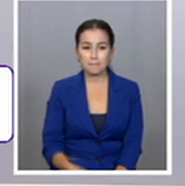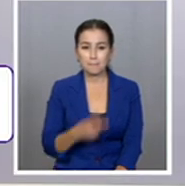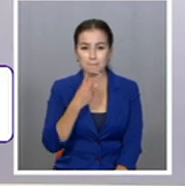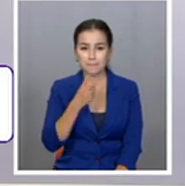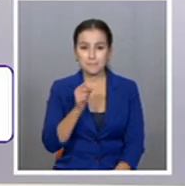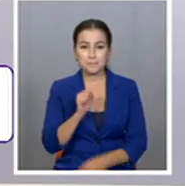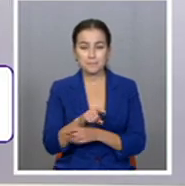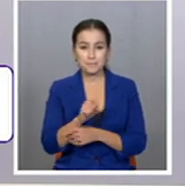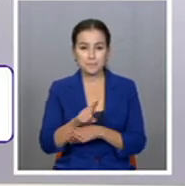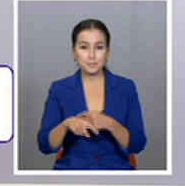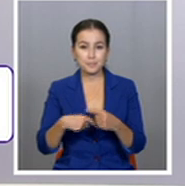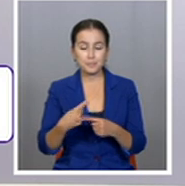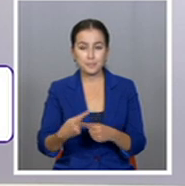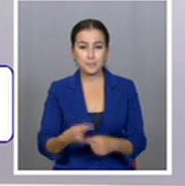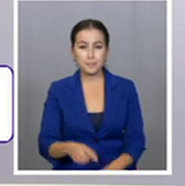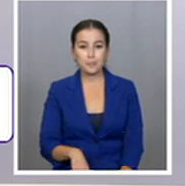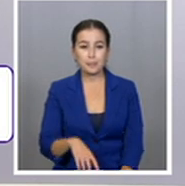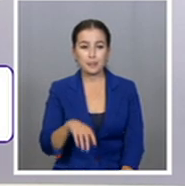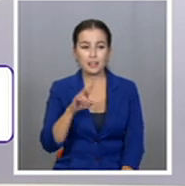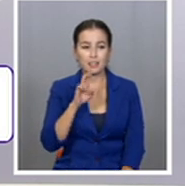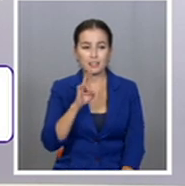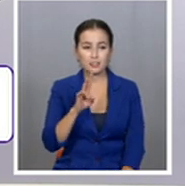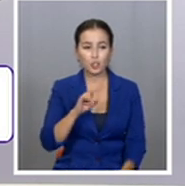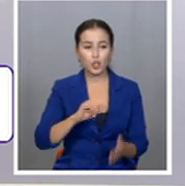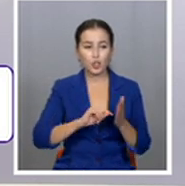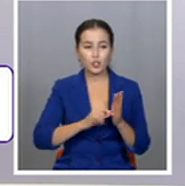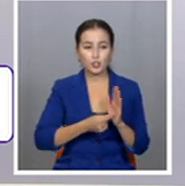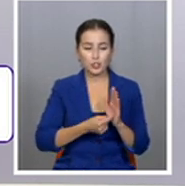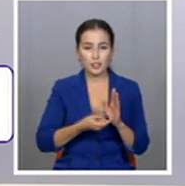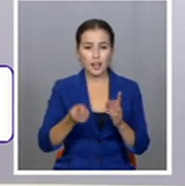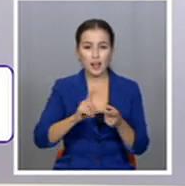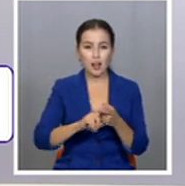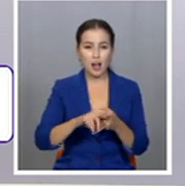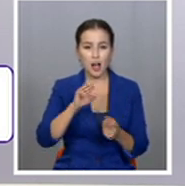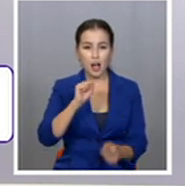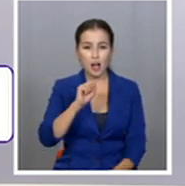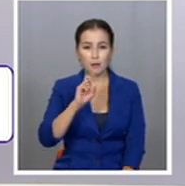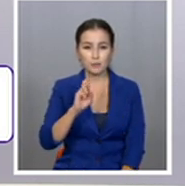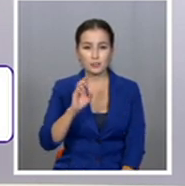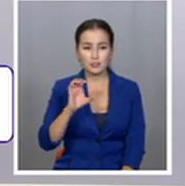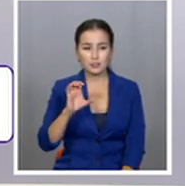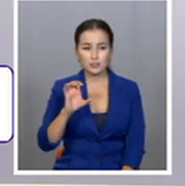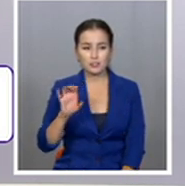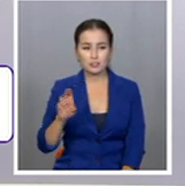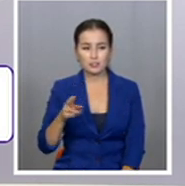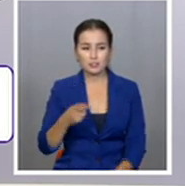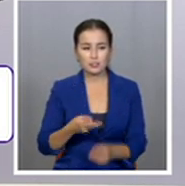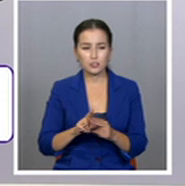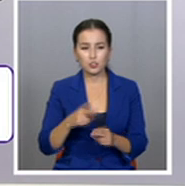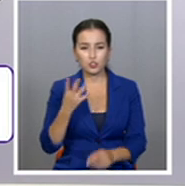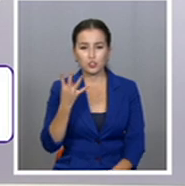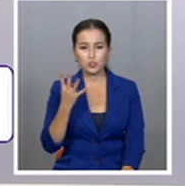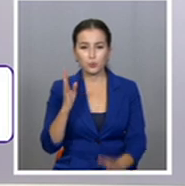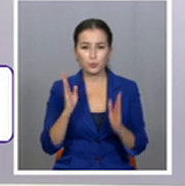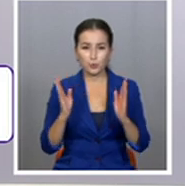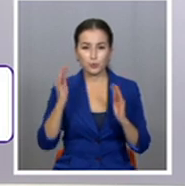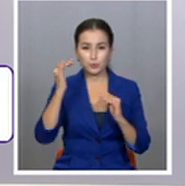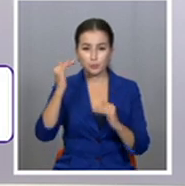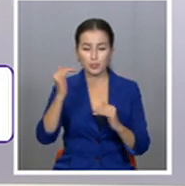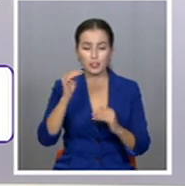тапсырманы қарайық. N нүктесі арқылы ABCD тік төртбұрыш жазықтығына